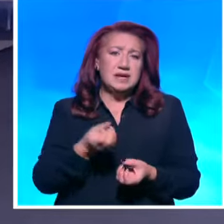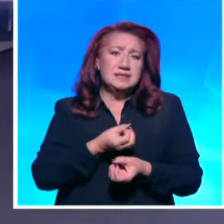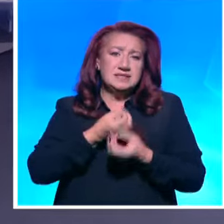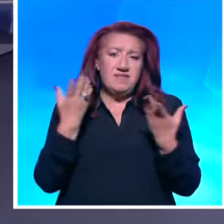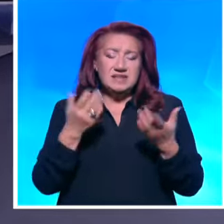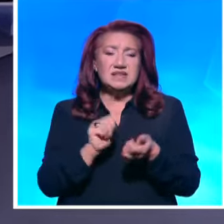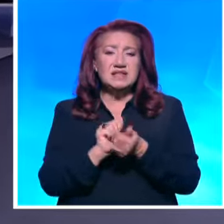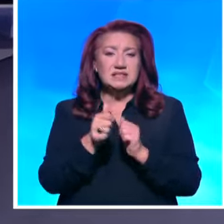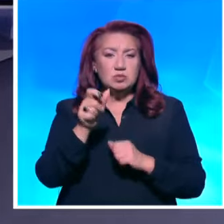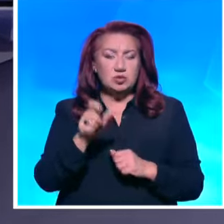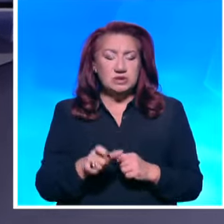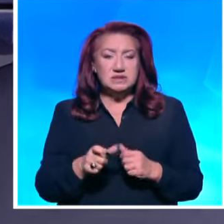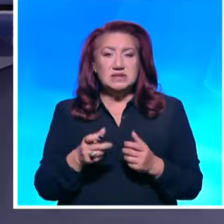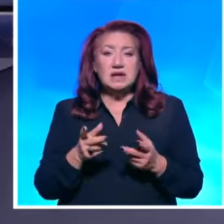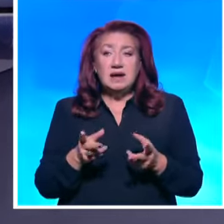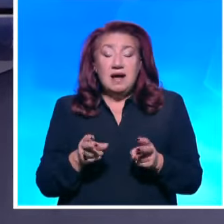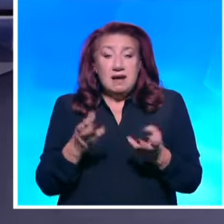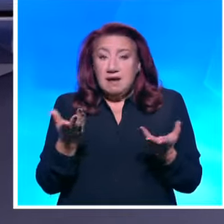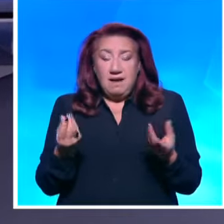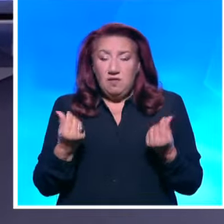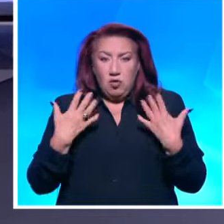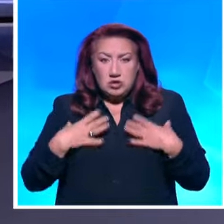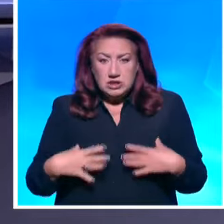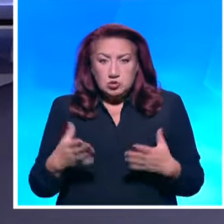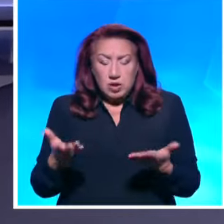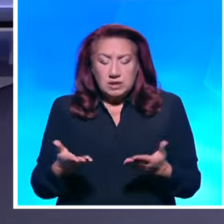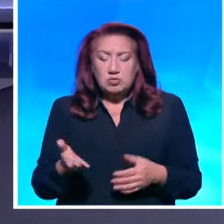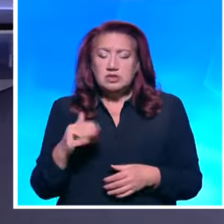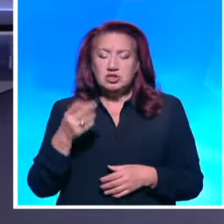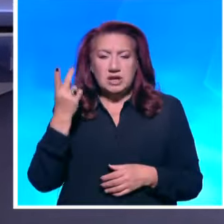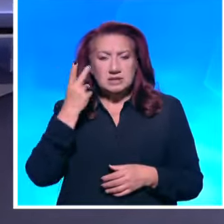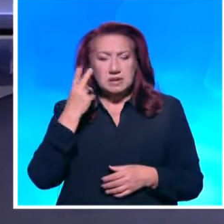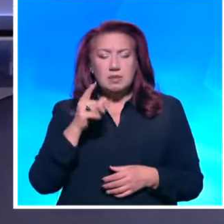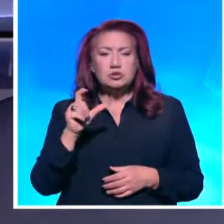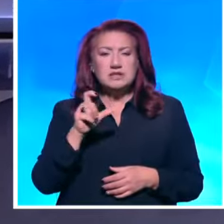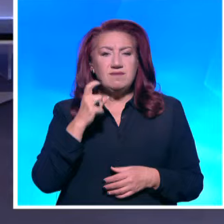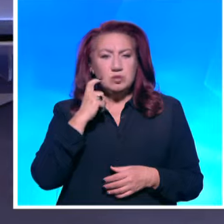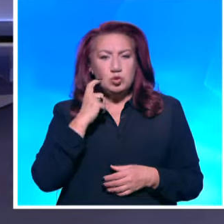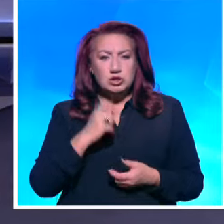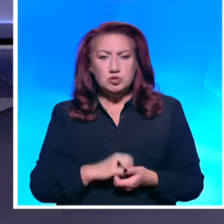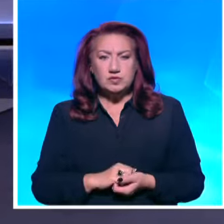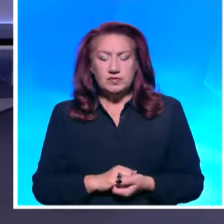е състоянието му? И още за разследването ще научим сега от Стефан Борисов. Добър вечер!